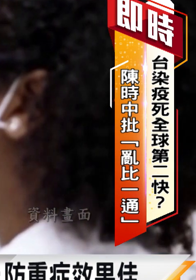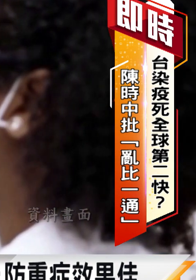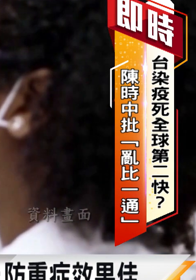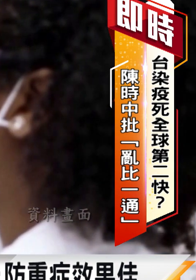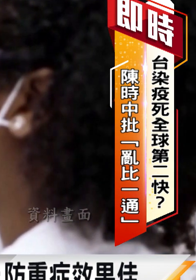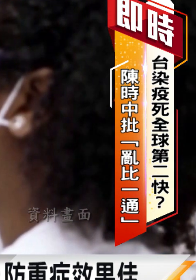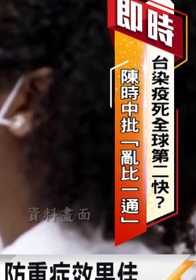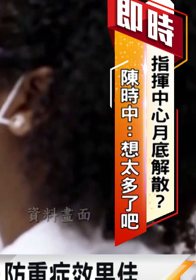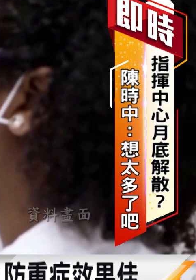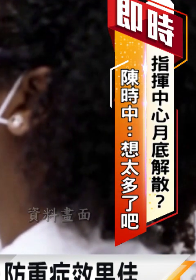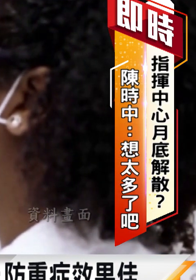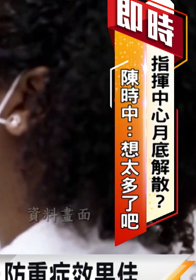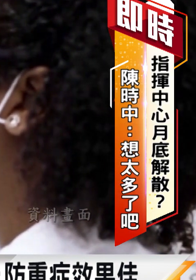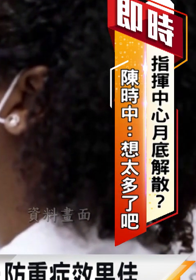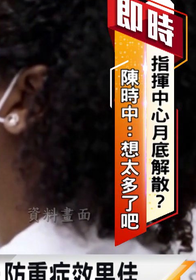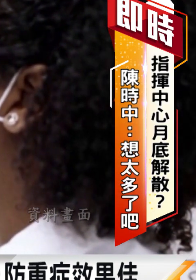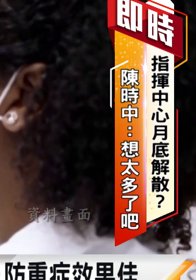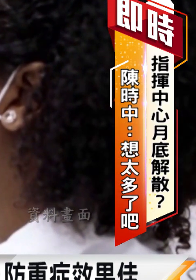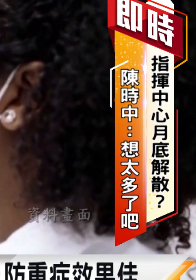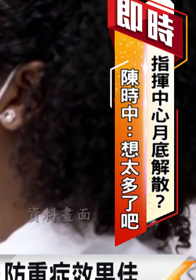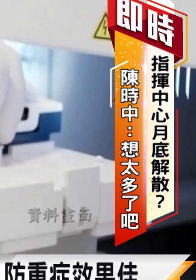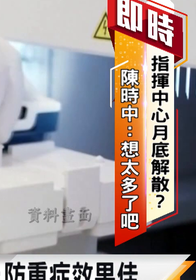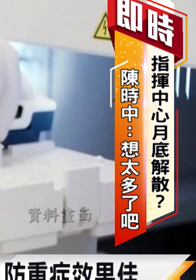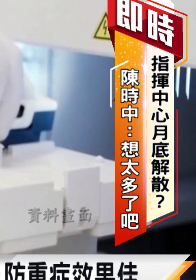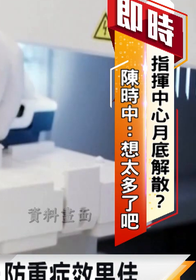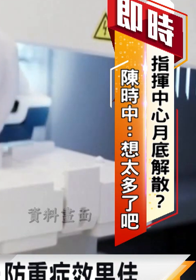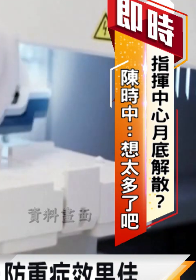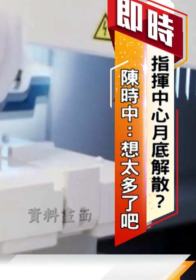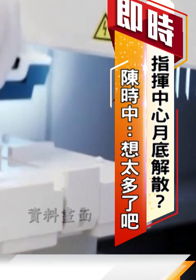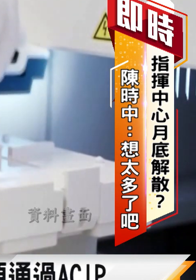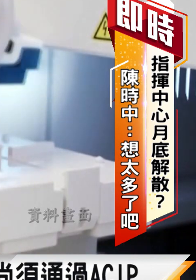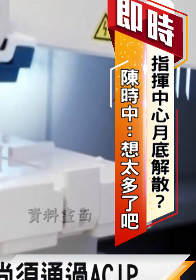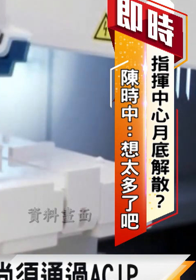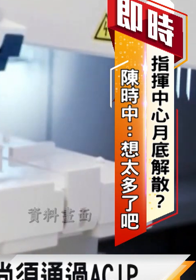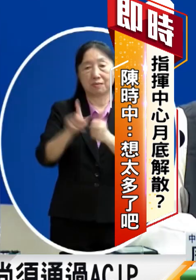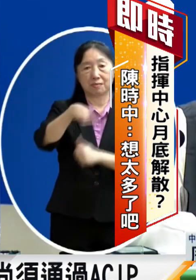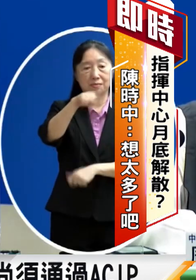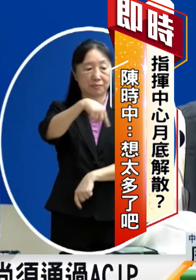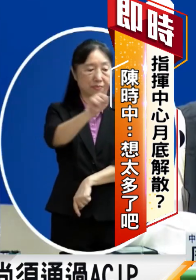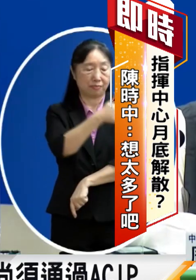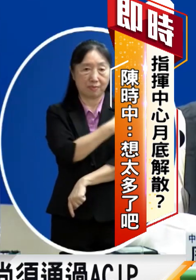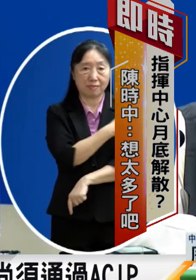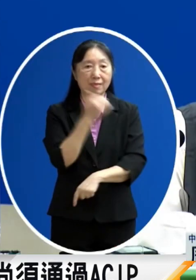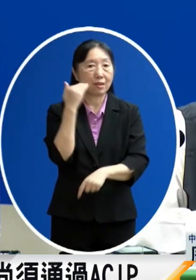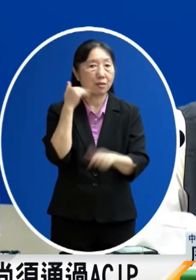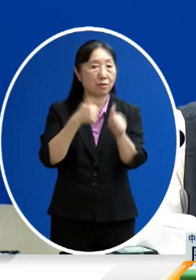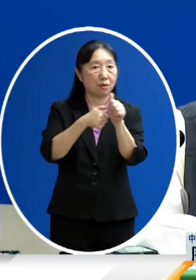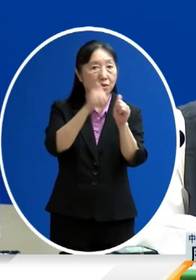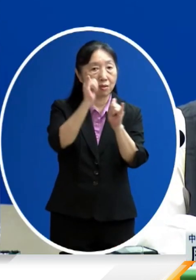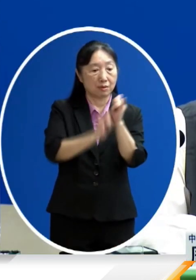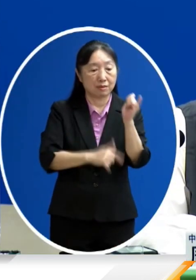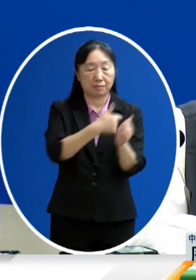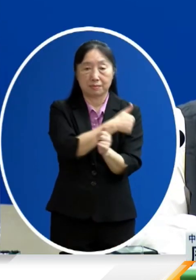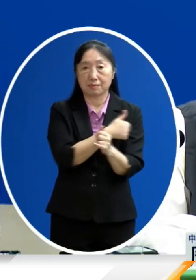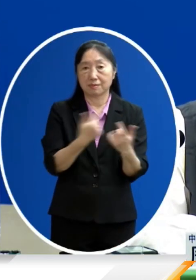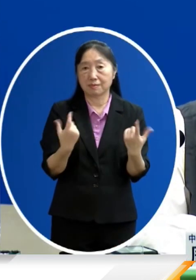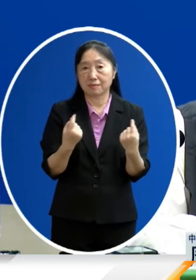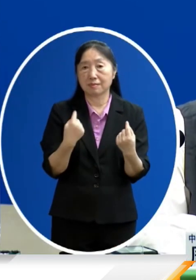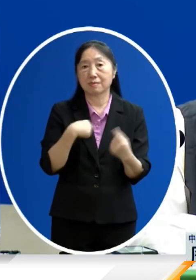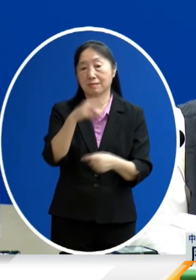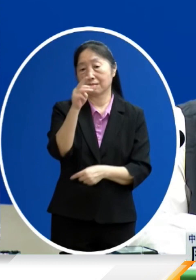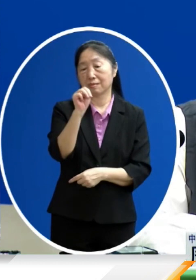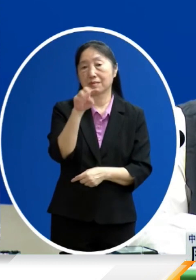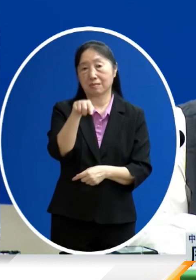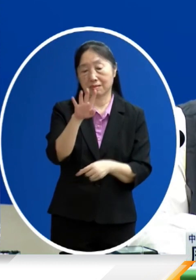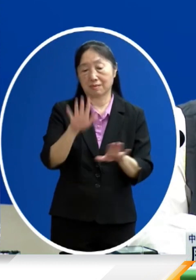预防重症死亡效力一定比旧款好。那台湾何时能达到？ 是世代的一些疫苗，事实上像莫德纳等等，他